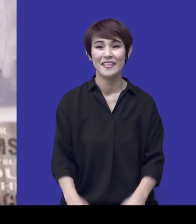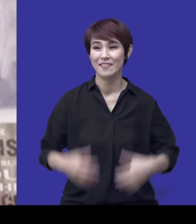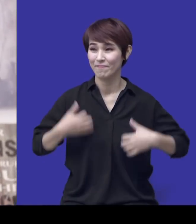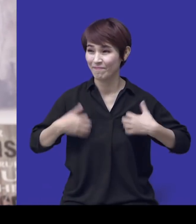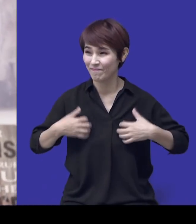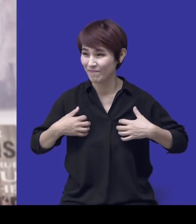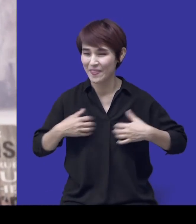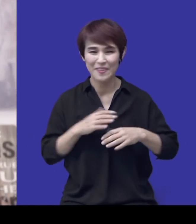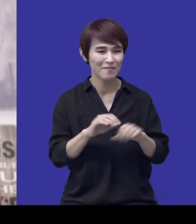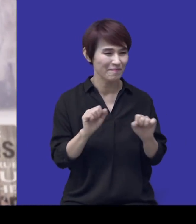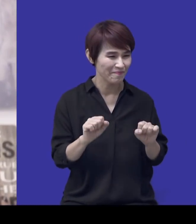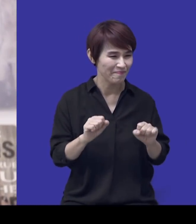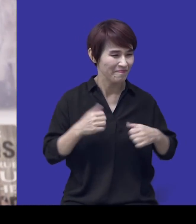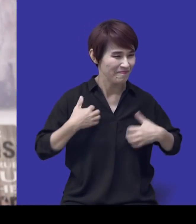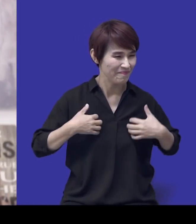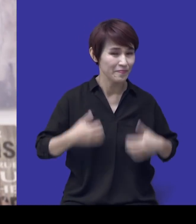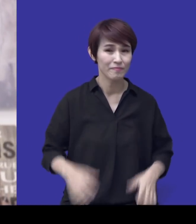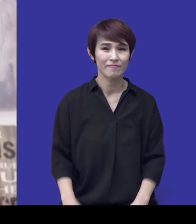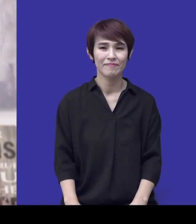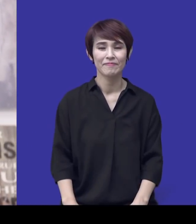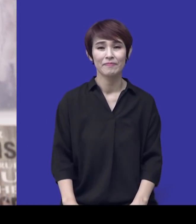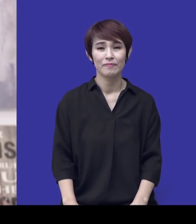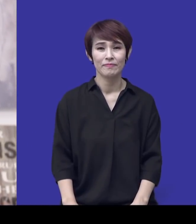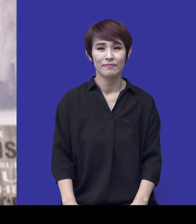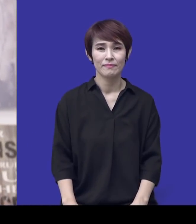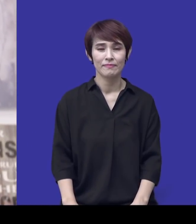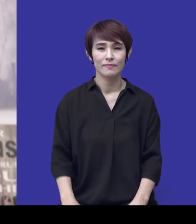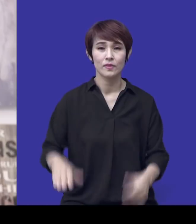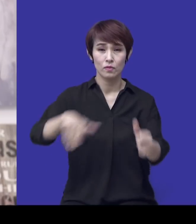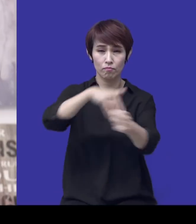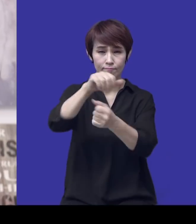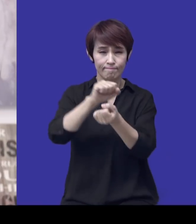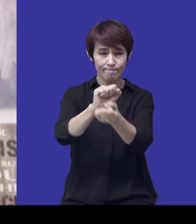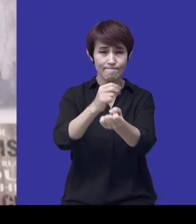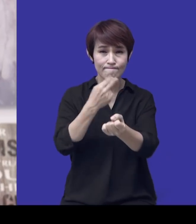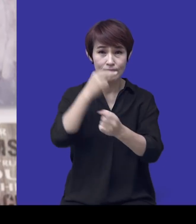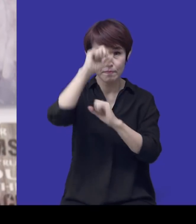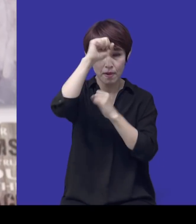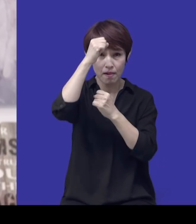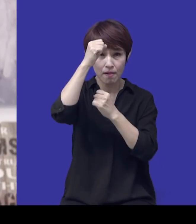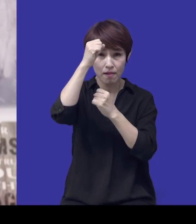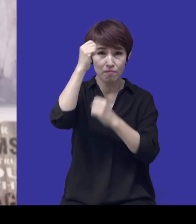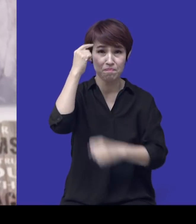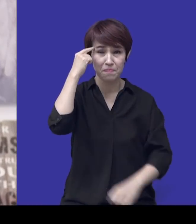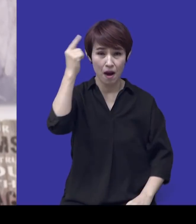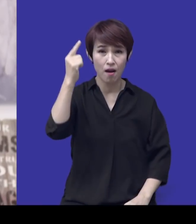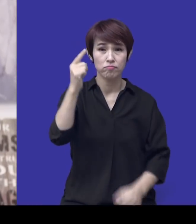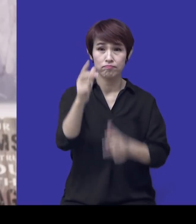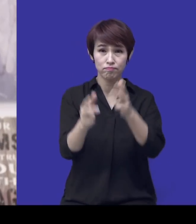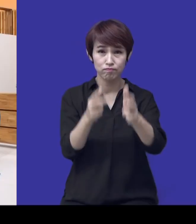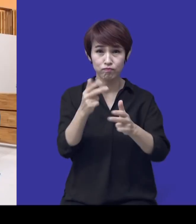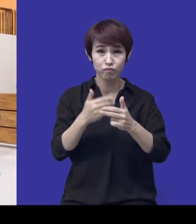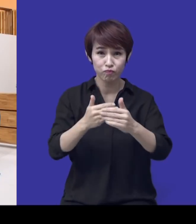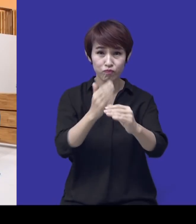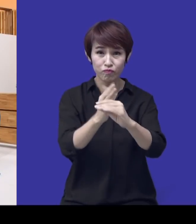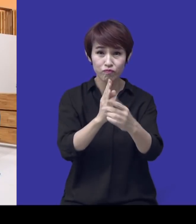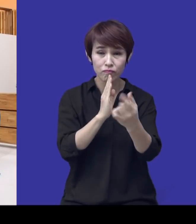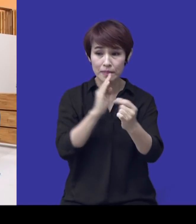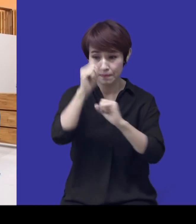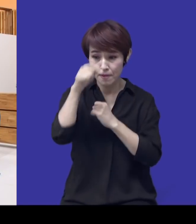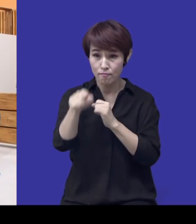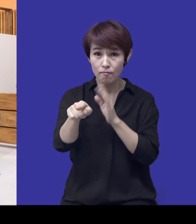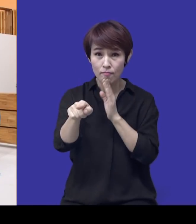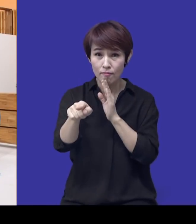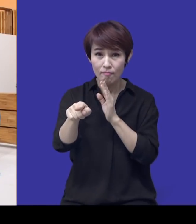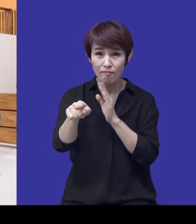반갑습니다. 반갑습니다. 네. 지금 소개 올린 것처럼 친환경 신발 네. 브랜드를 사업을 하고 계시죠? 네. 혹시 지금 신고 나오신